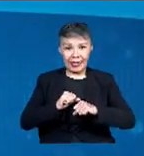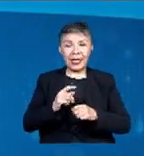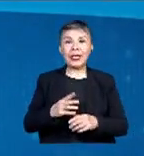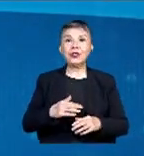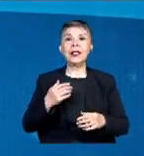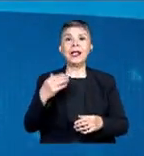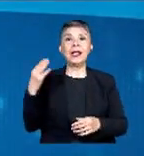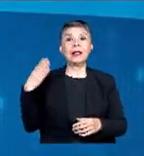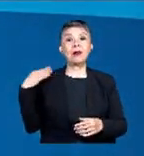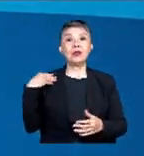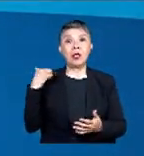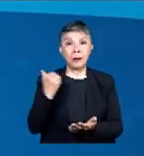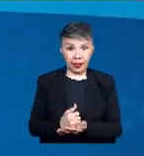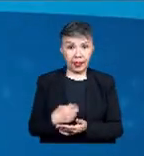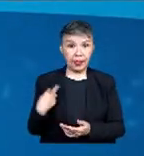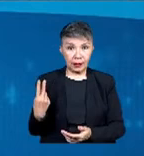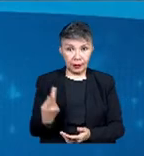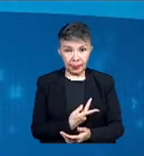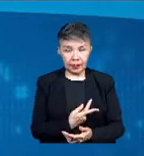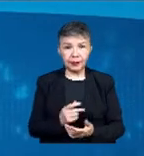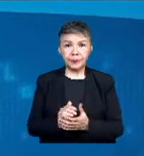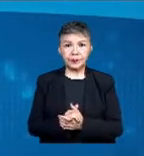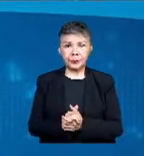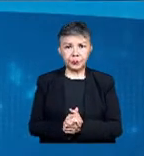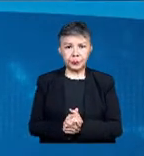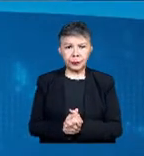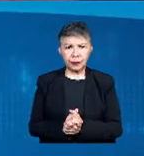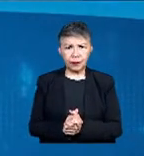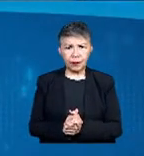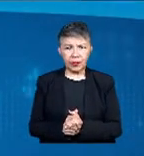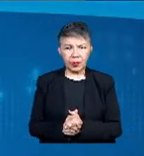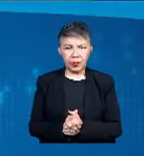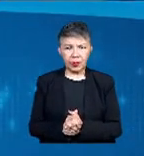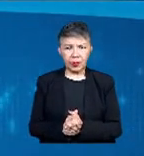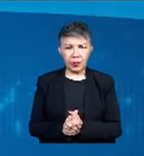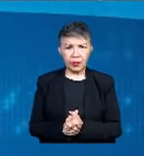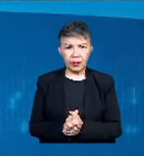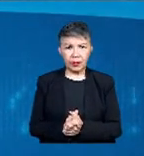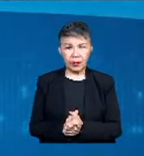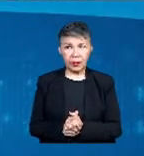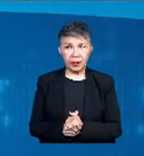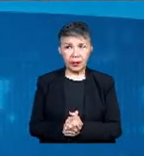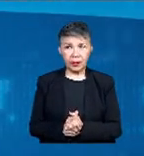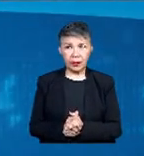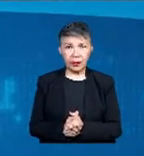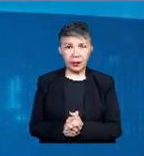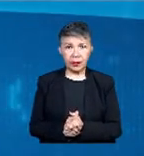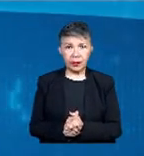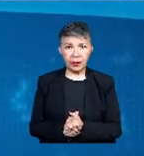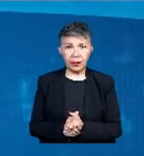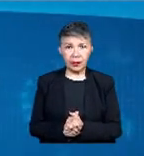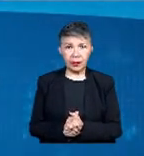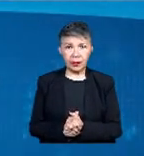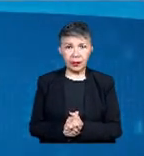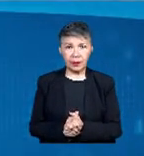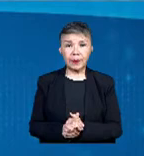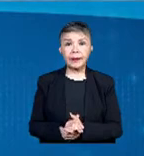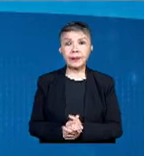kita dalam memberikan kontribusi apalagi di bidang olahraga. Seperti dalam